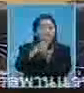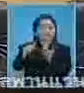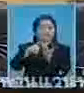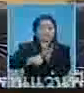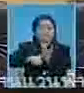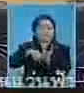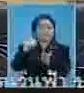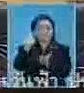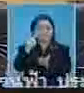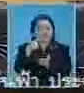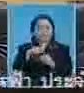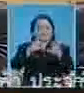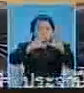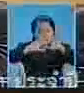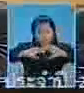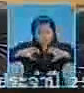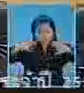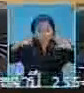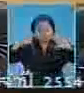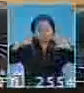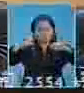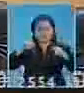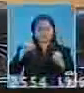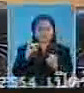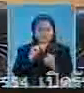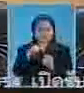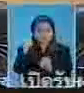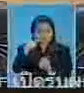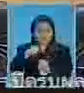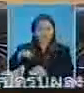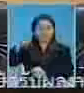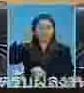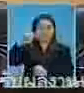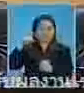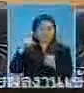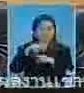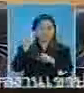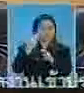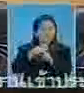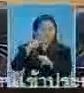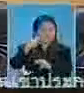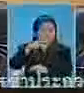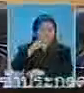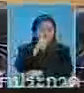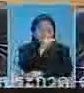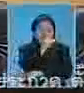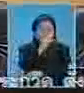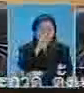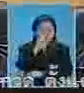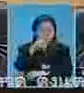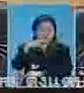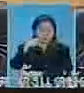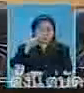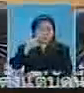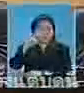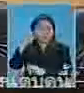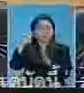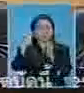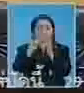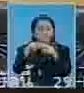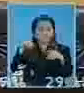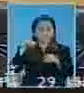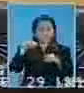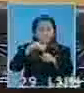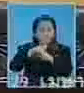ผู้ที่มาใช้นี่เนี่ยคือรัฐบาลกิ๋งแก่ก็คือท่านดร.ปิยสวัสดิ์ขออนุญาตเอ่ยนามในฐานะอดีตรัฐมนตรีกระทรวงพลังง